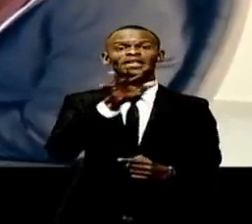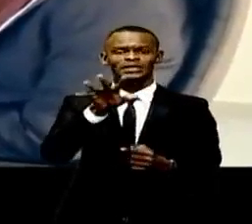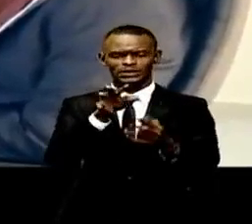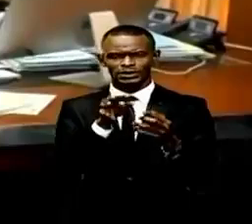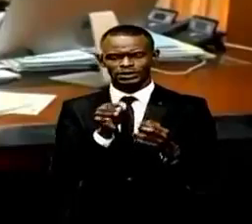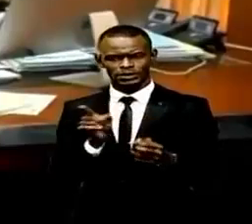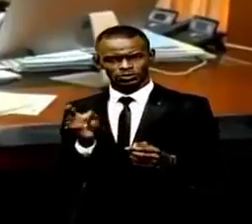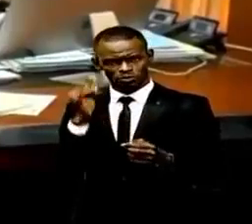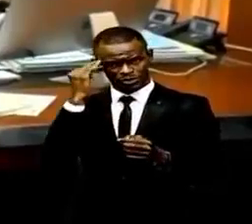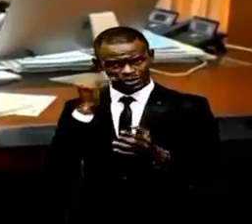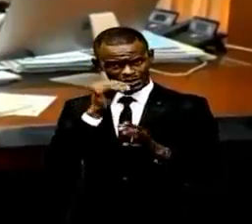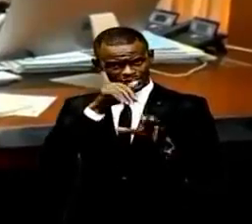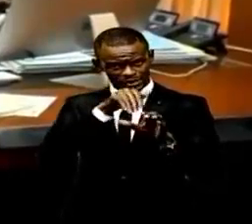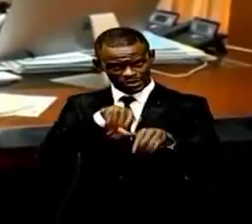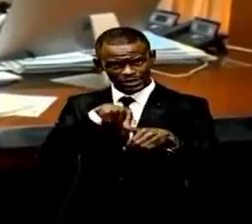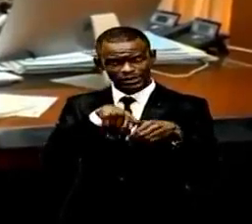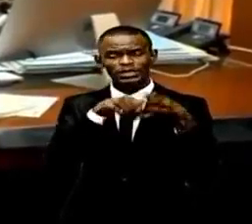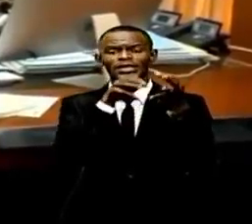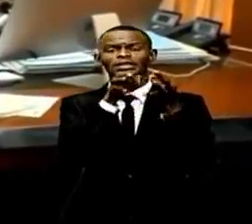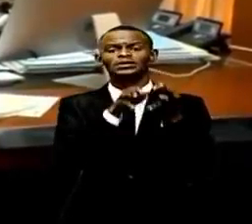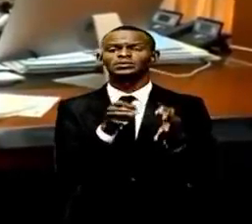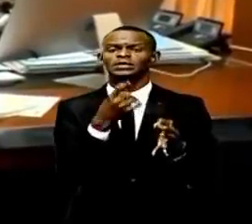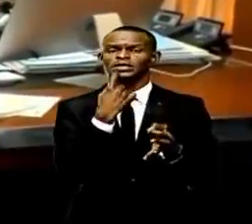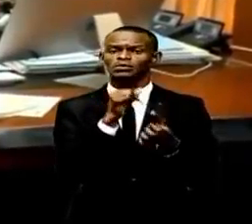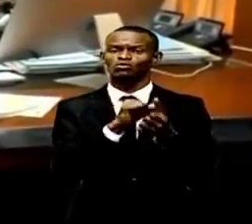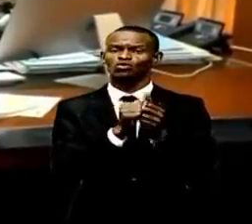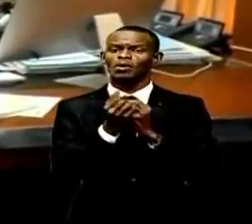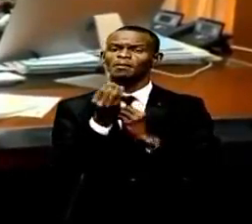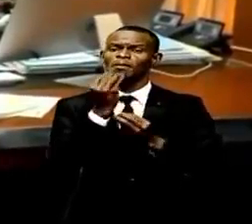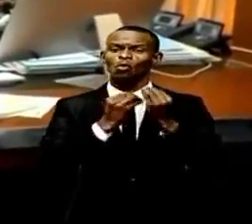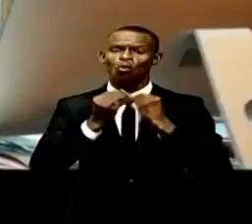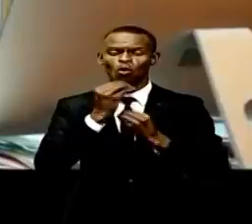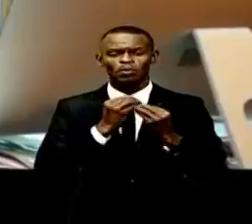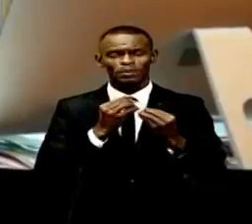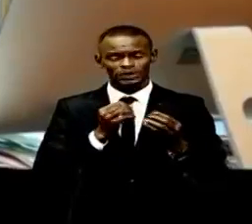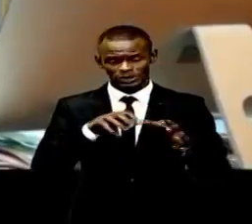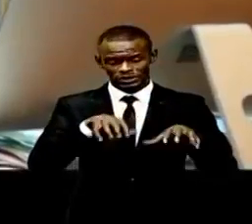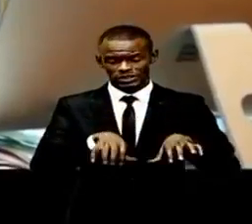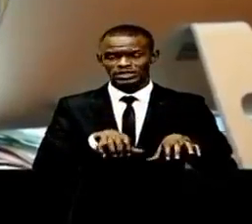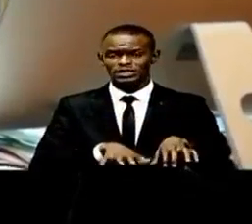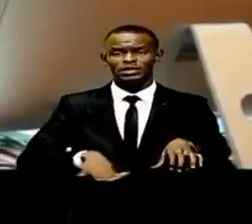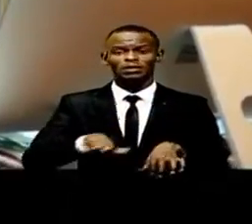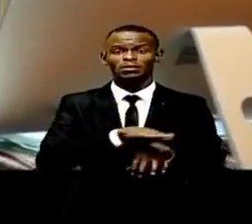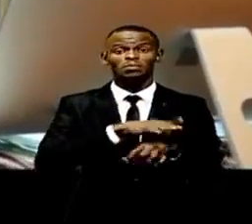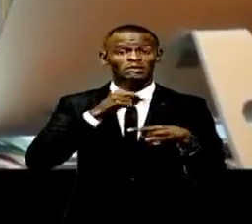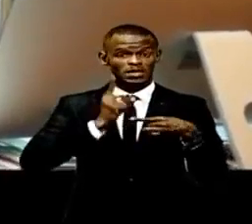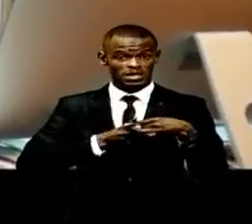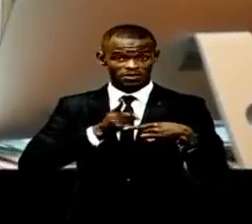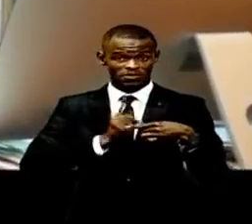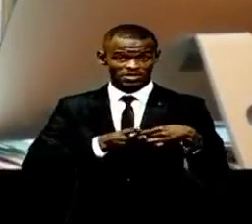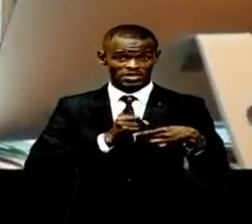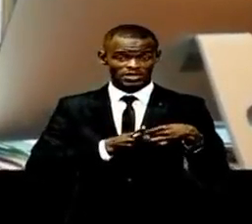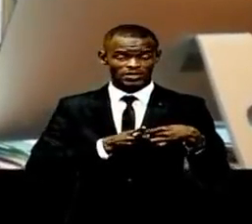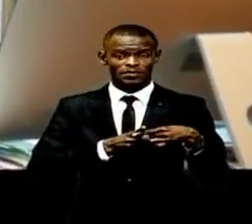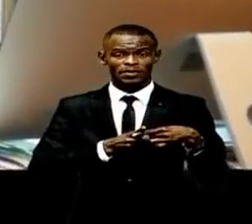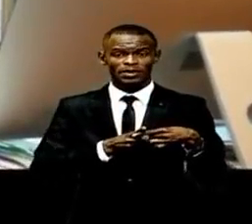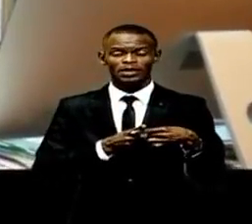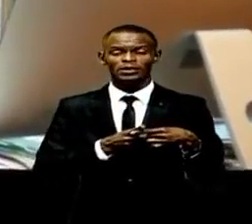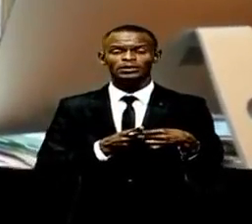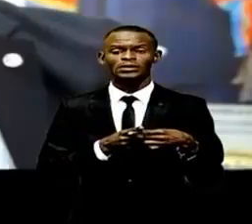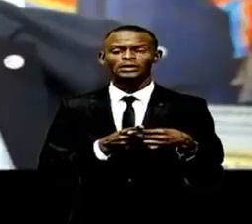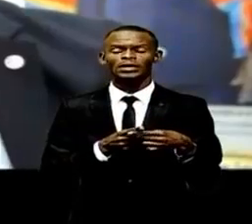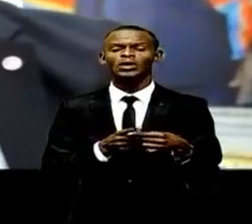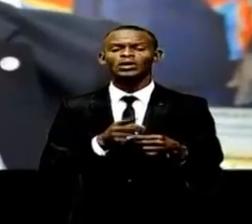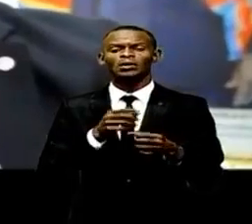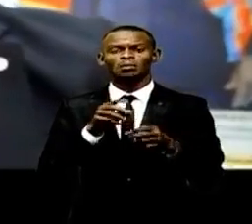pays est à la fois conjoncturel et structurel. En effet, les populations rurales et urbaines à très